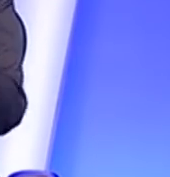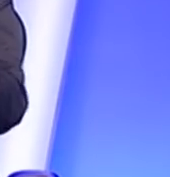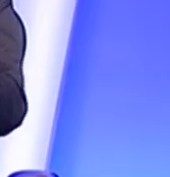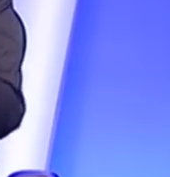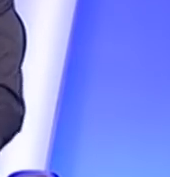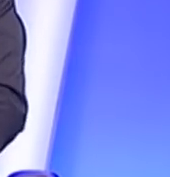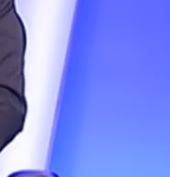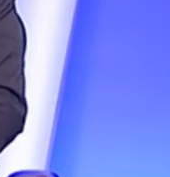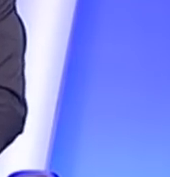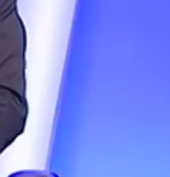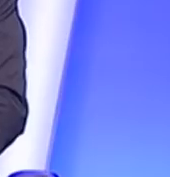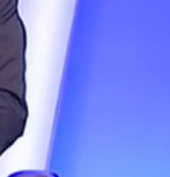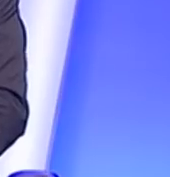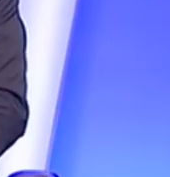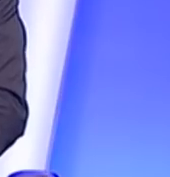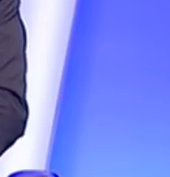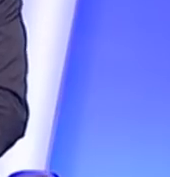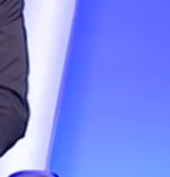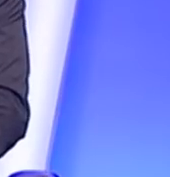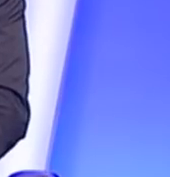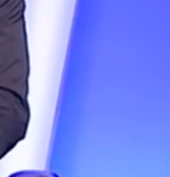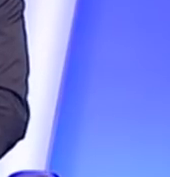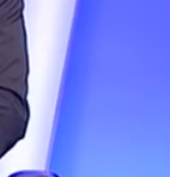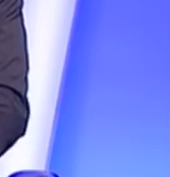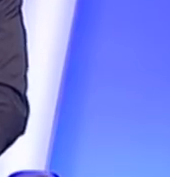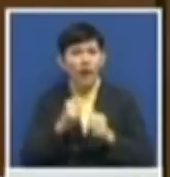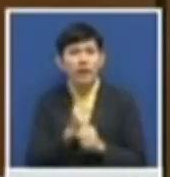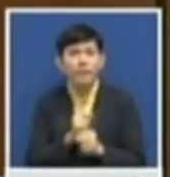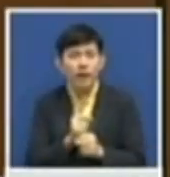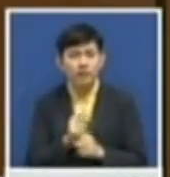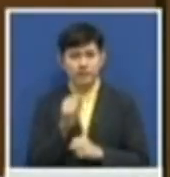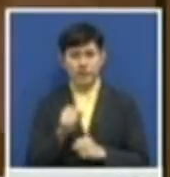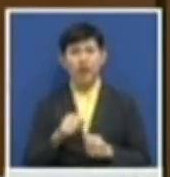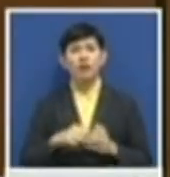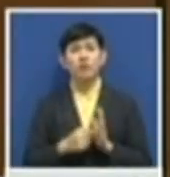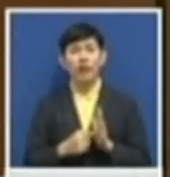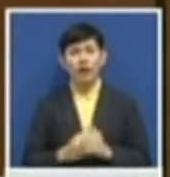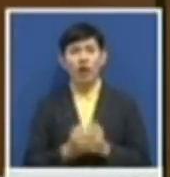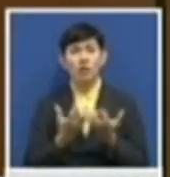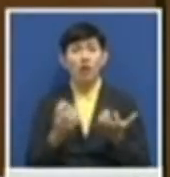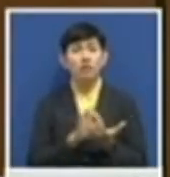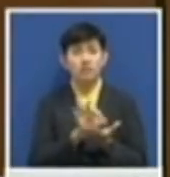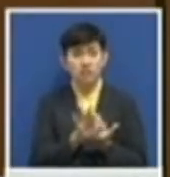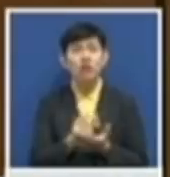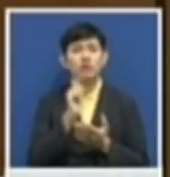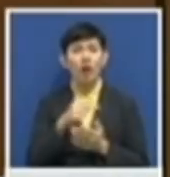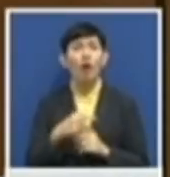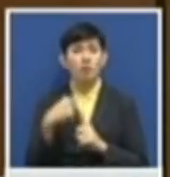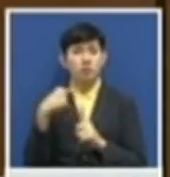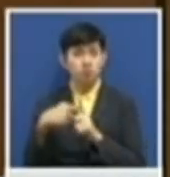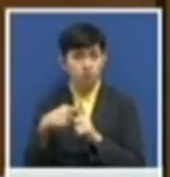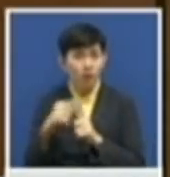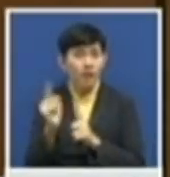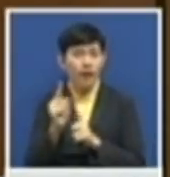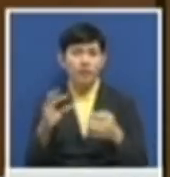านะครับเพราะวันนี้ท่านได้ถูกวิพากษ์วิจารณ์เยอะและเป็นการพูดในแบบที่ผมเชื่อว่าท่านก็ไม่เคยคิดว่าท่านจะต้องมาทนฟังคนวิจารณ์ท่านขนาดนี้น